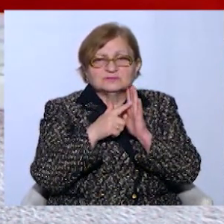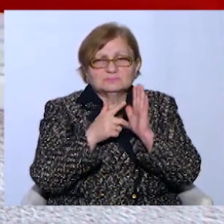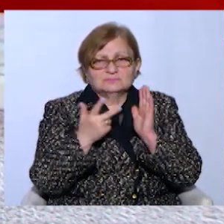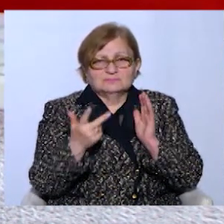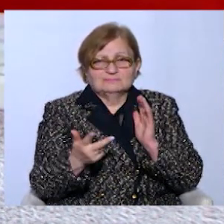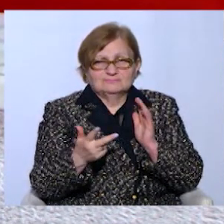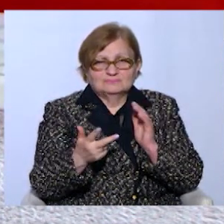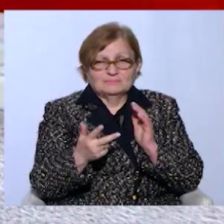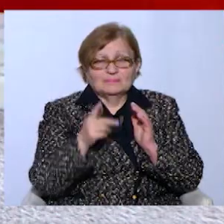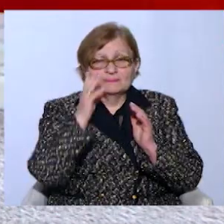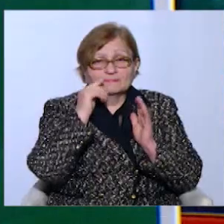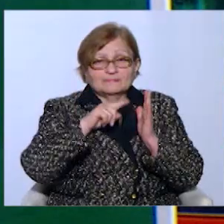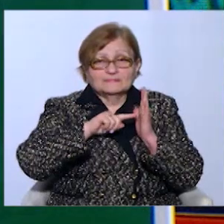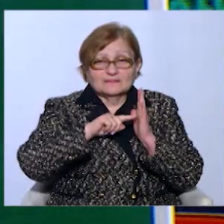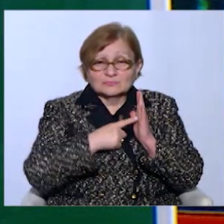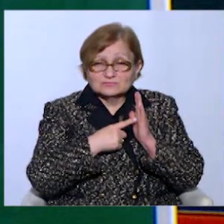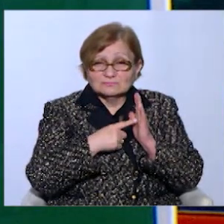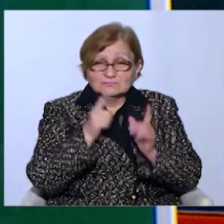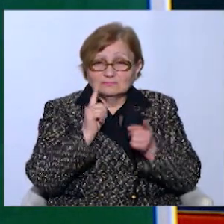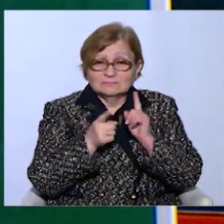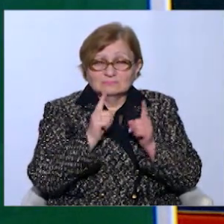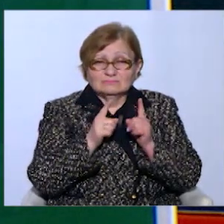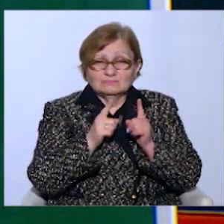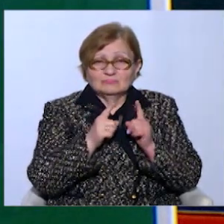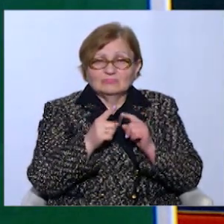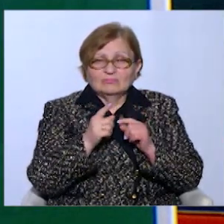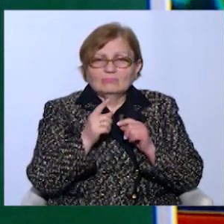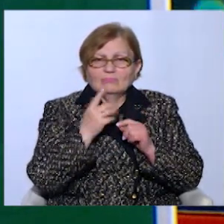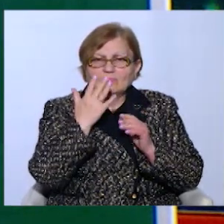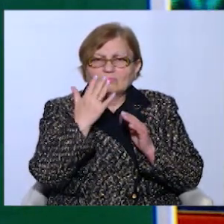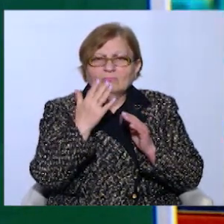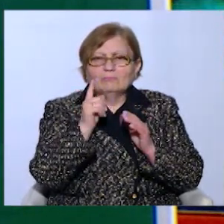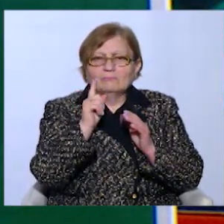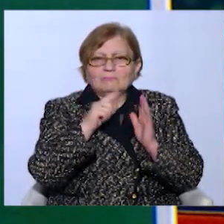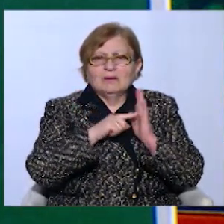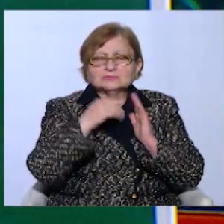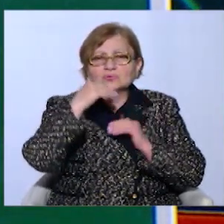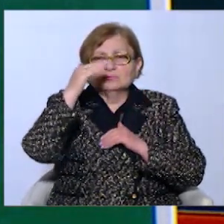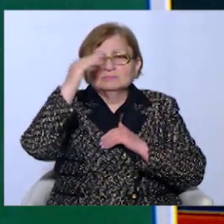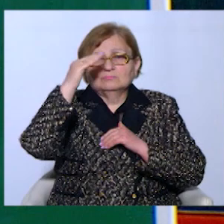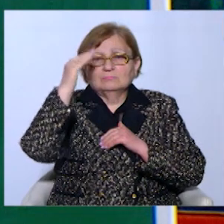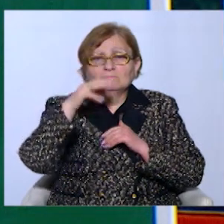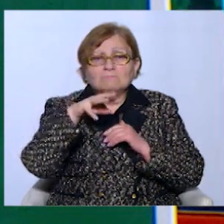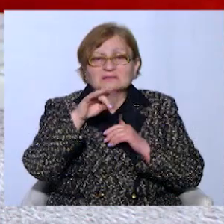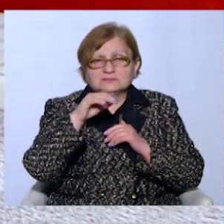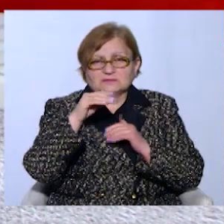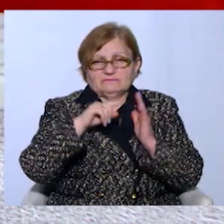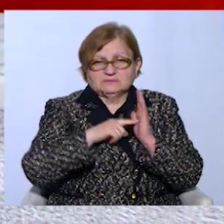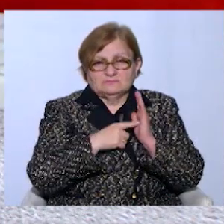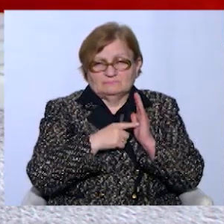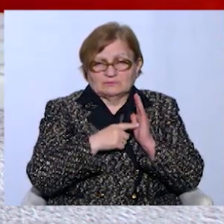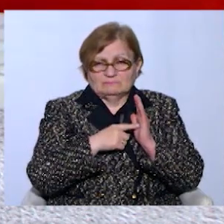ხედავთ რიცხვზე რომ ამრავლებ ნატურალურზე, თურმე ამრავლებ მარტო წილადის რიცხვს. აბა გავამრავლოთ